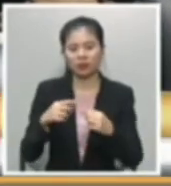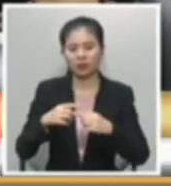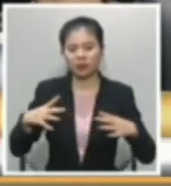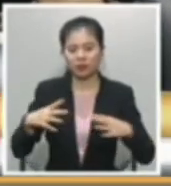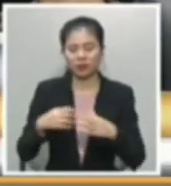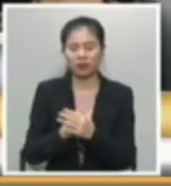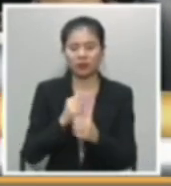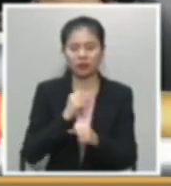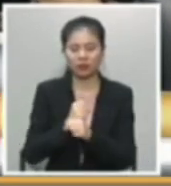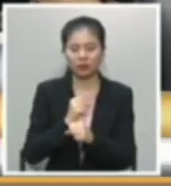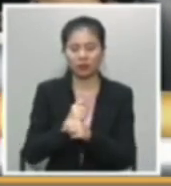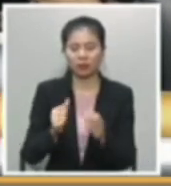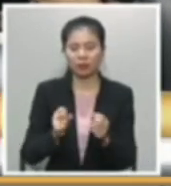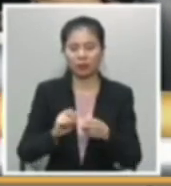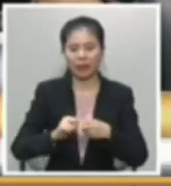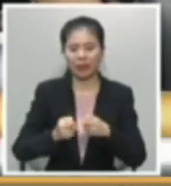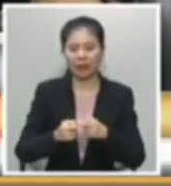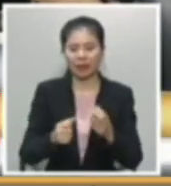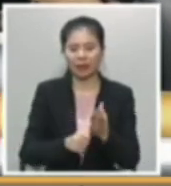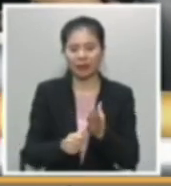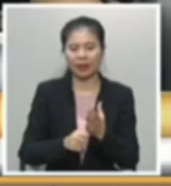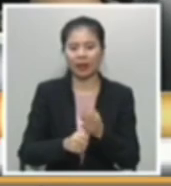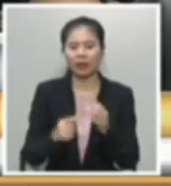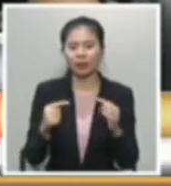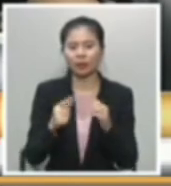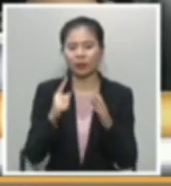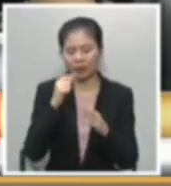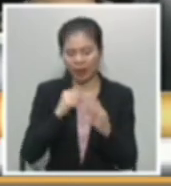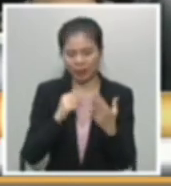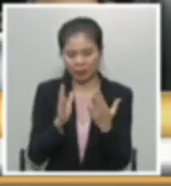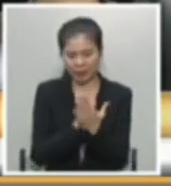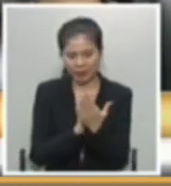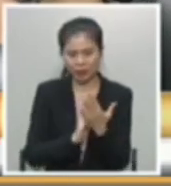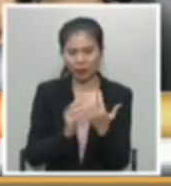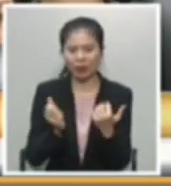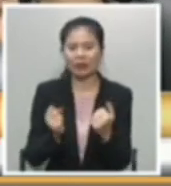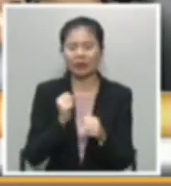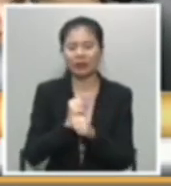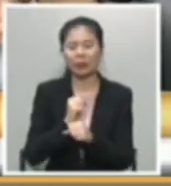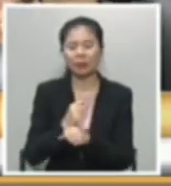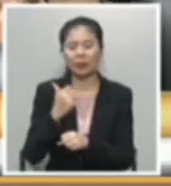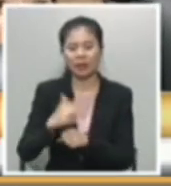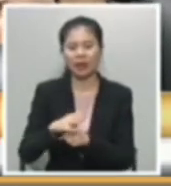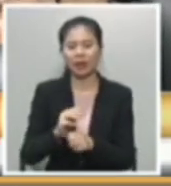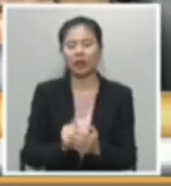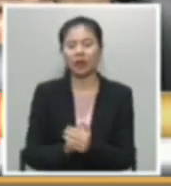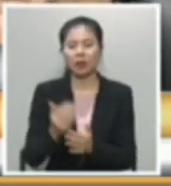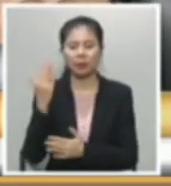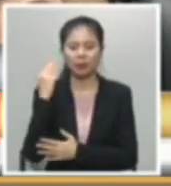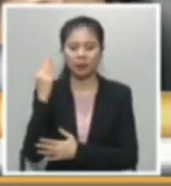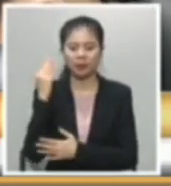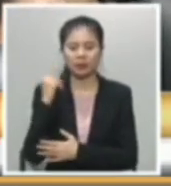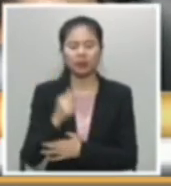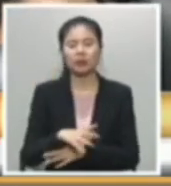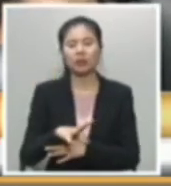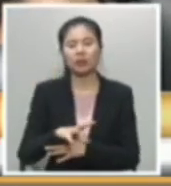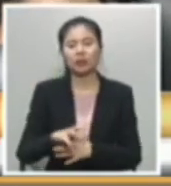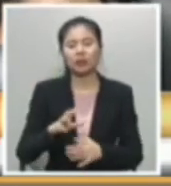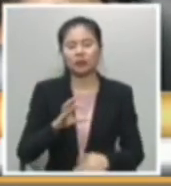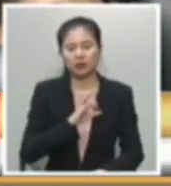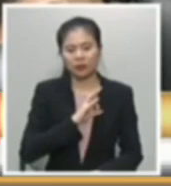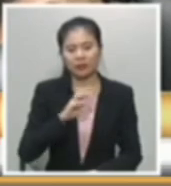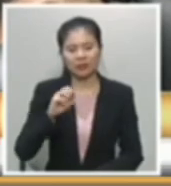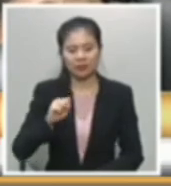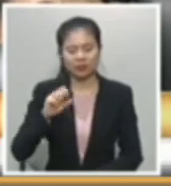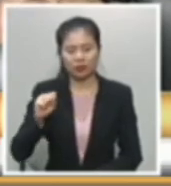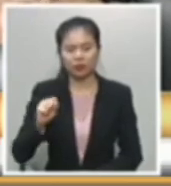จจะไม่สามารถแก้ปัญหาที่ประเทศกำลังเผชิญอยู่ได้เมื่อสักครู่นะครับท่านสมาชิกหลายๆท่านไม่ว่าจะเป็นฝั่งรัฐ